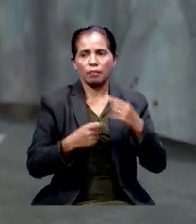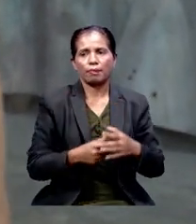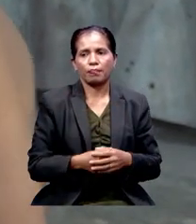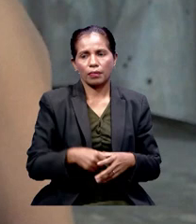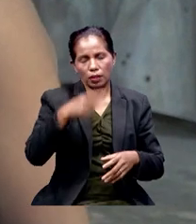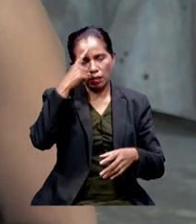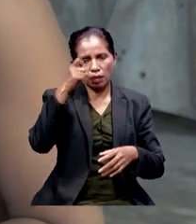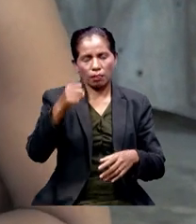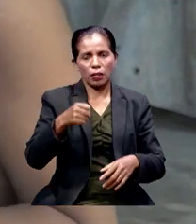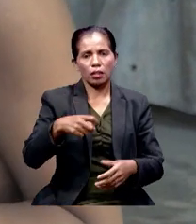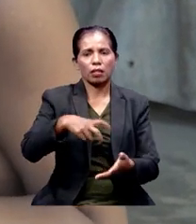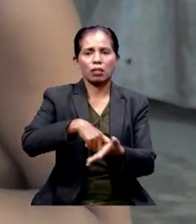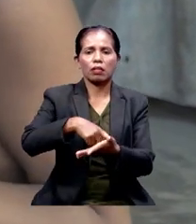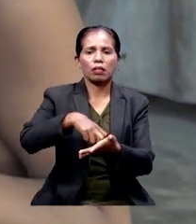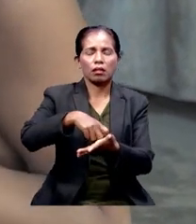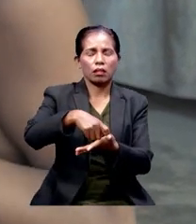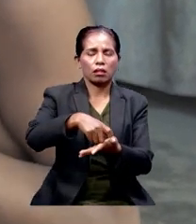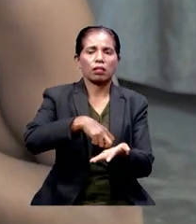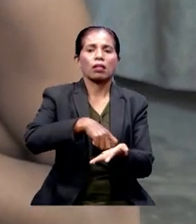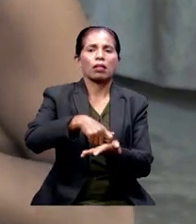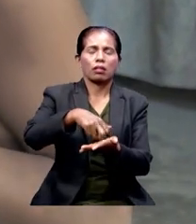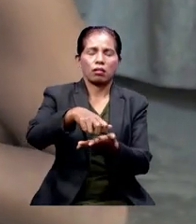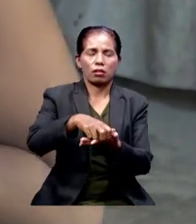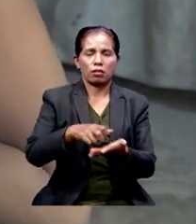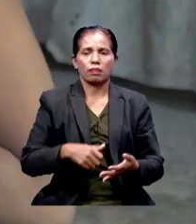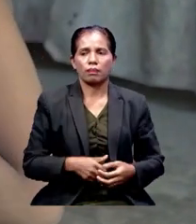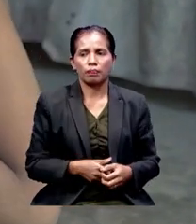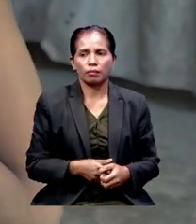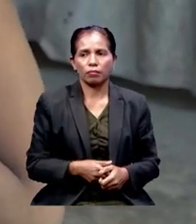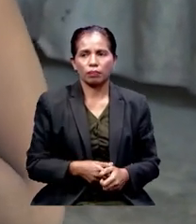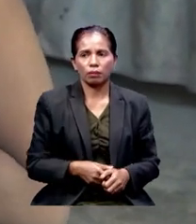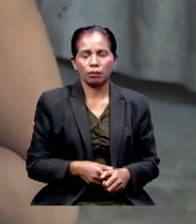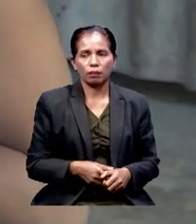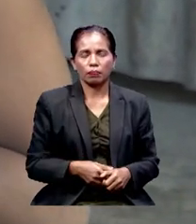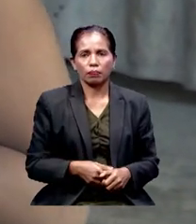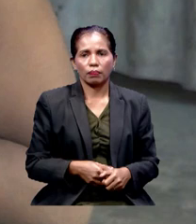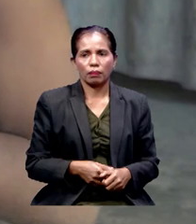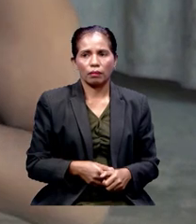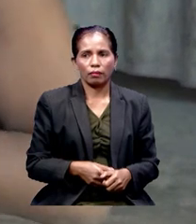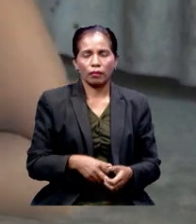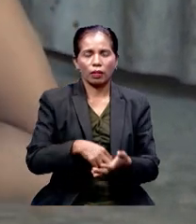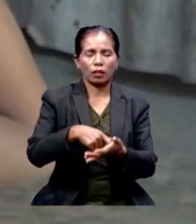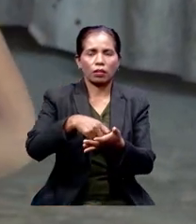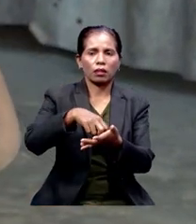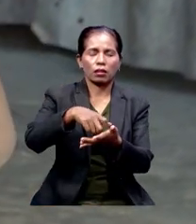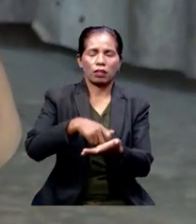ain tur ni mah sabe akda sakret ni. Ain agen tur kan sabe bat ko tuk ni beh